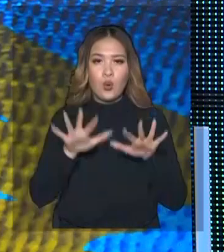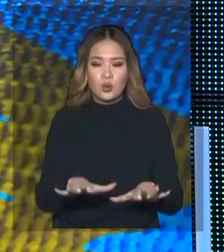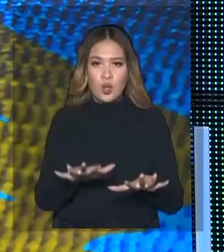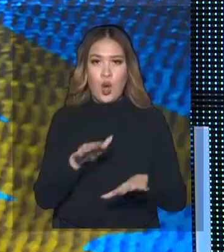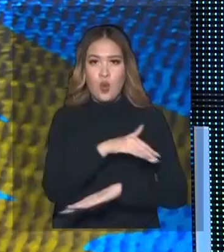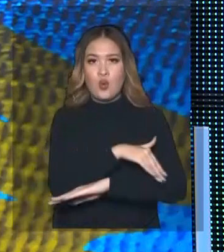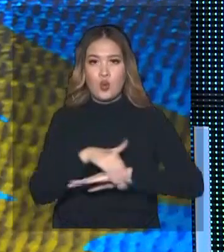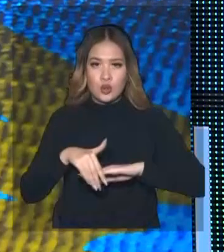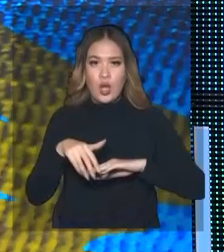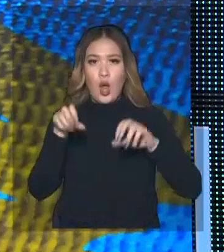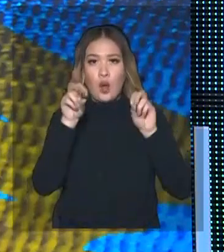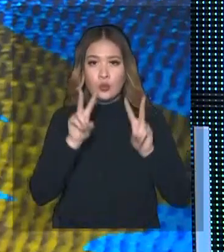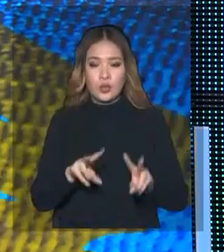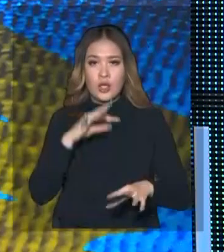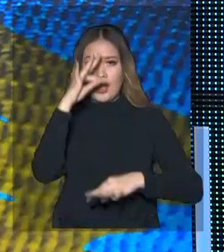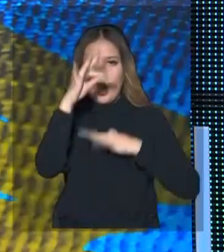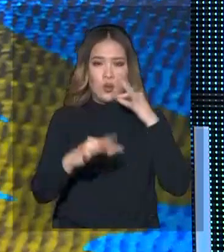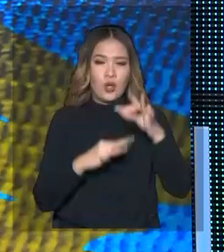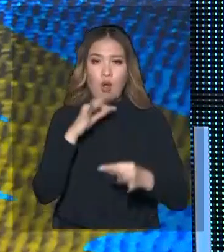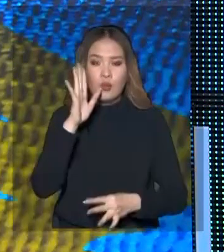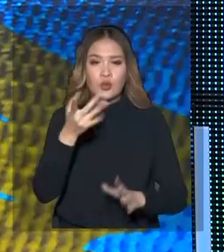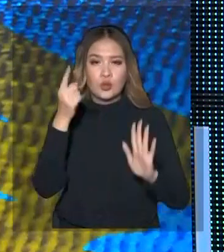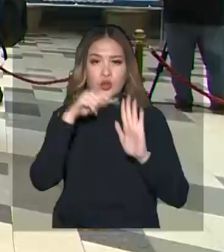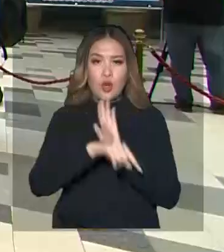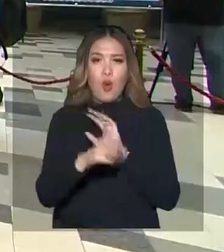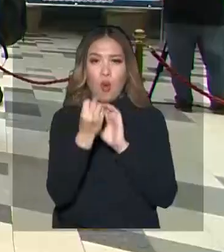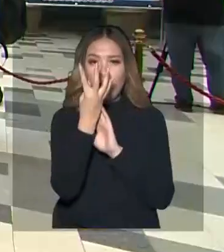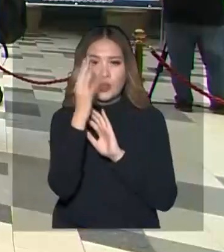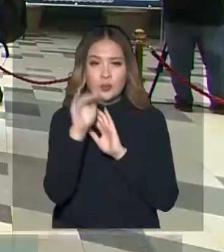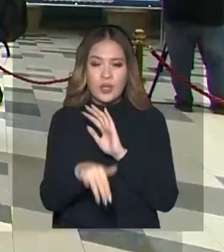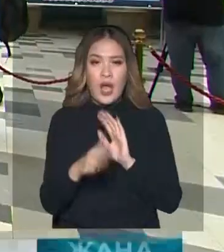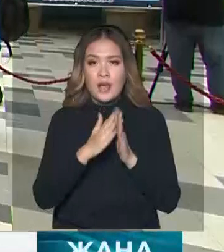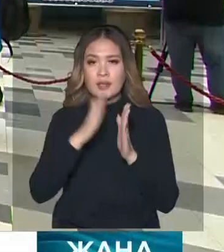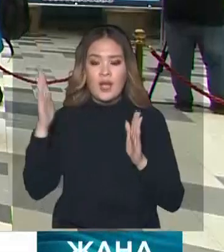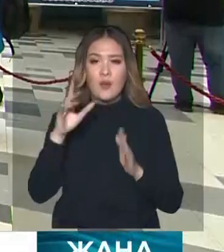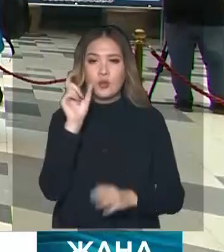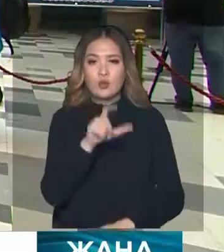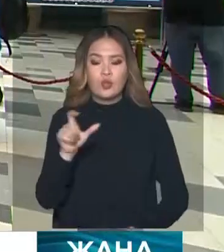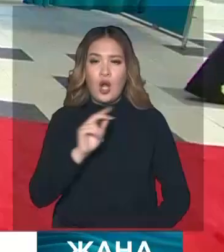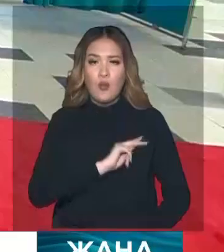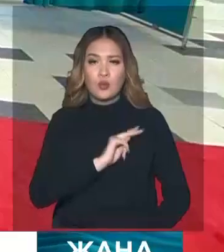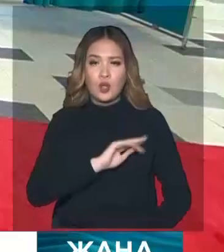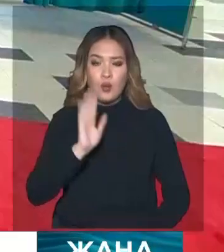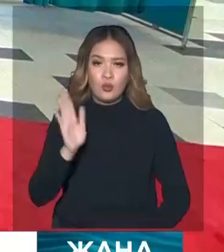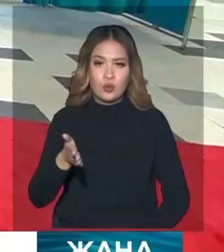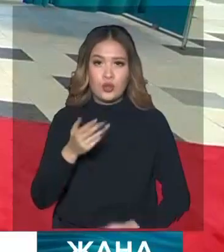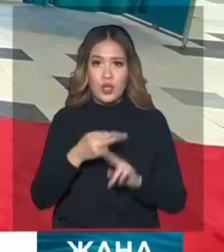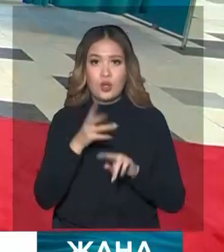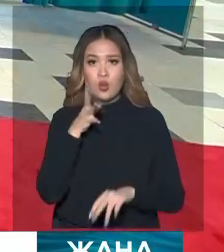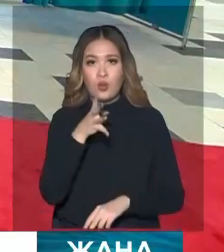менен көчөлөрдөгү каупсуздукка тәүлүк бою ички иштер органдарынын 14 000-дан астам кызматкери жумулдурулат. Онун